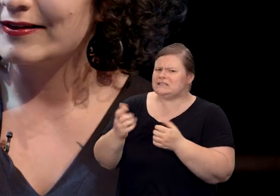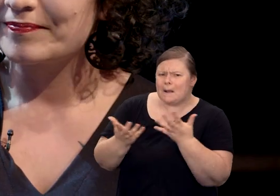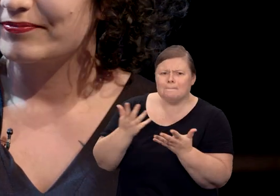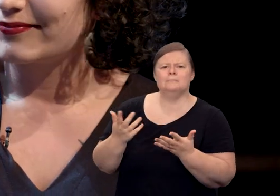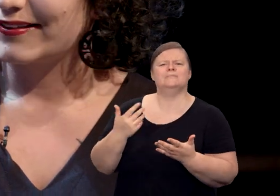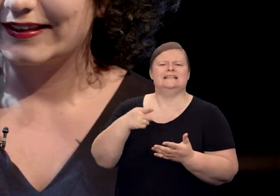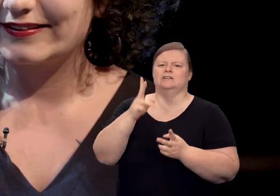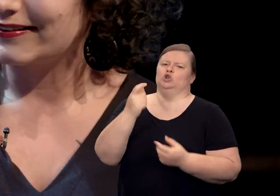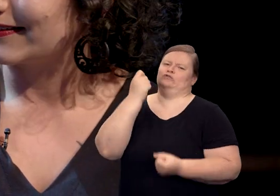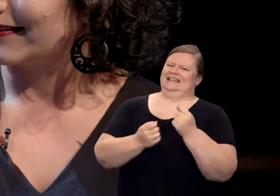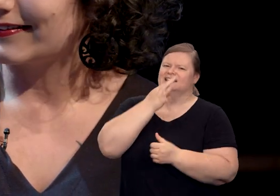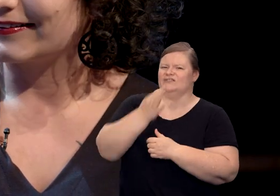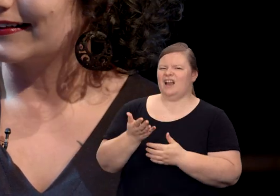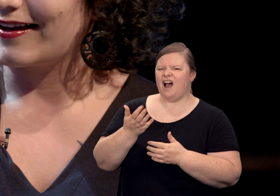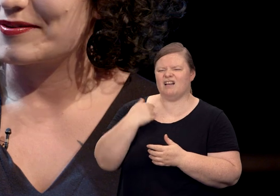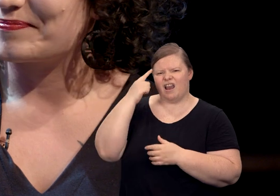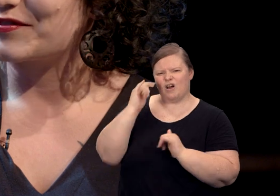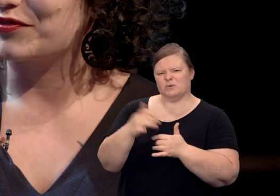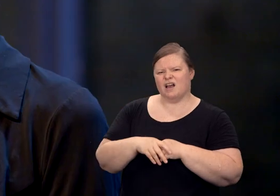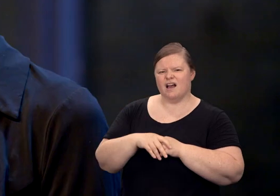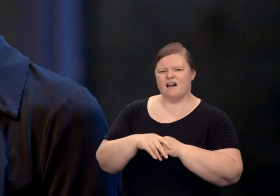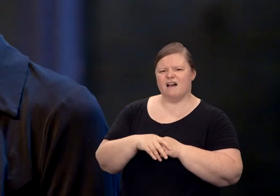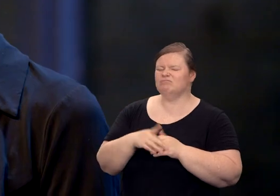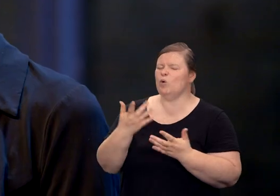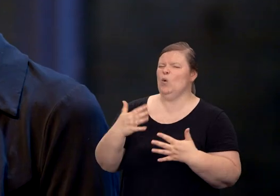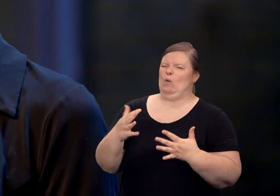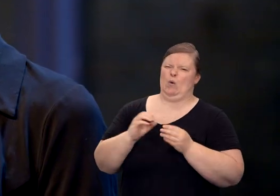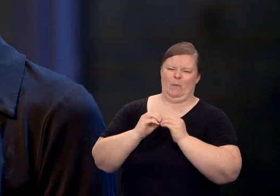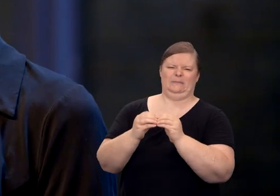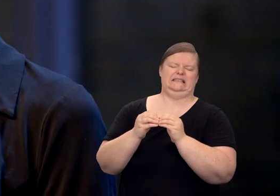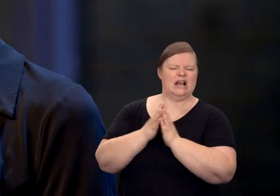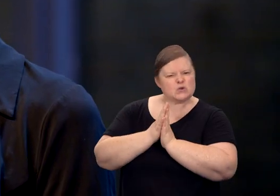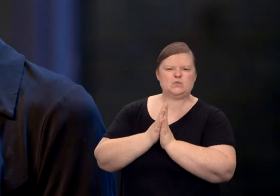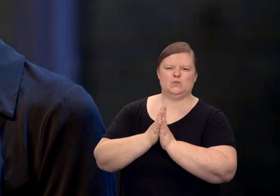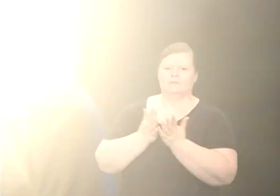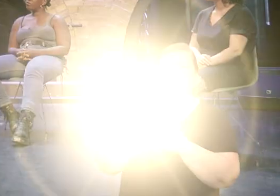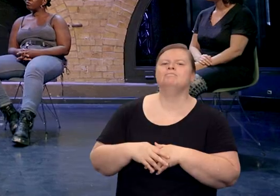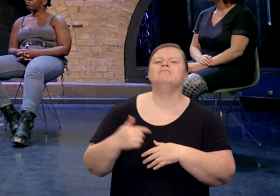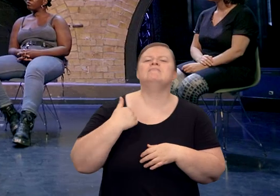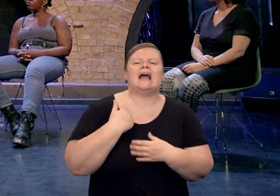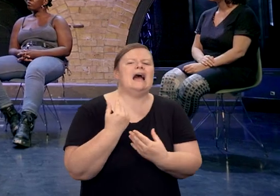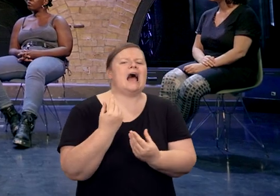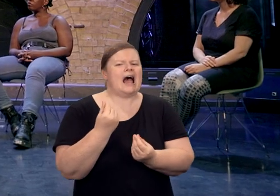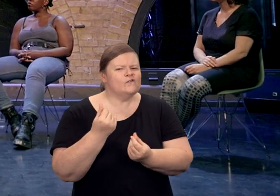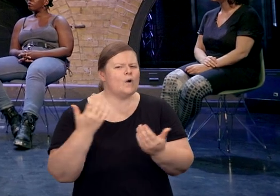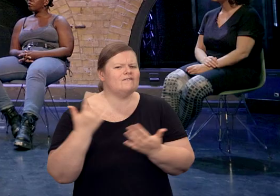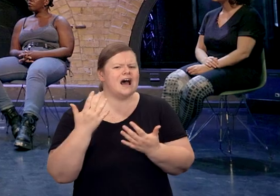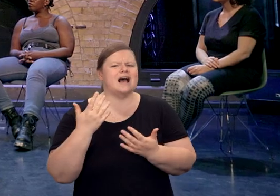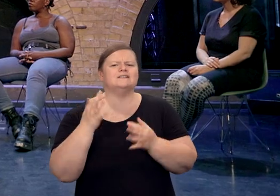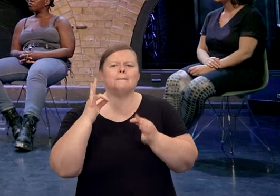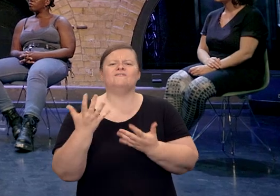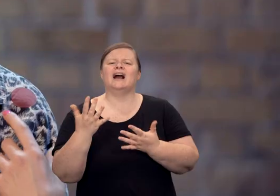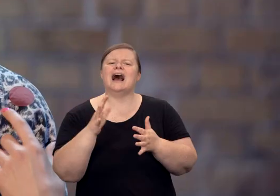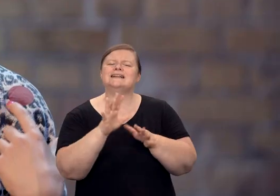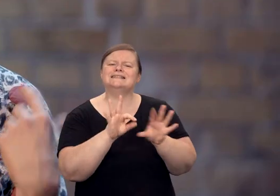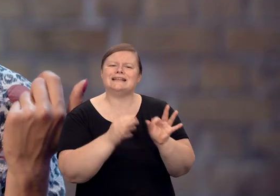halt eine richtig schwierige Frage. Also es ist total tricky. Ich habe das Gefühl, dass sozusagen das, was das